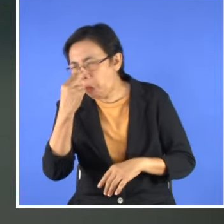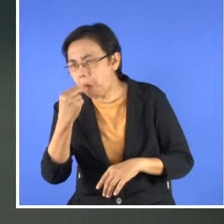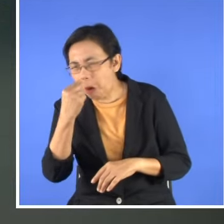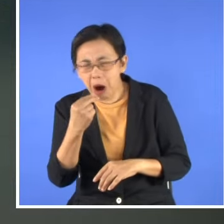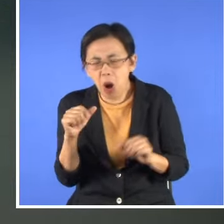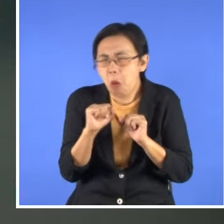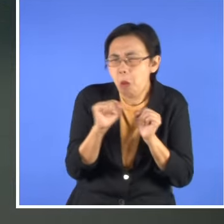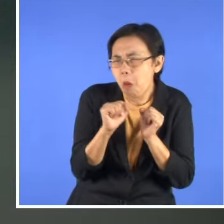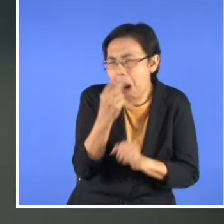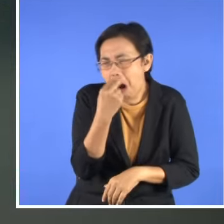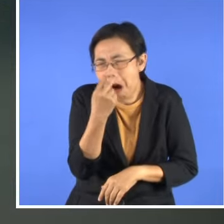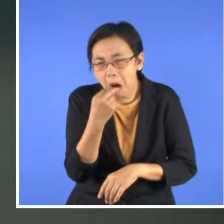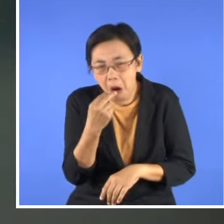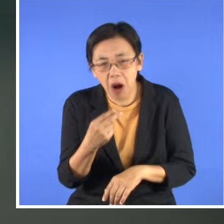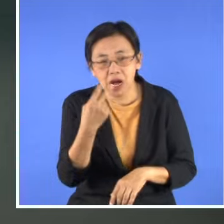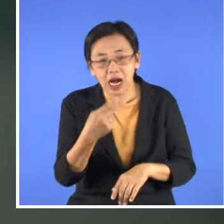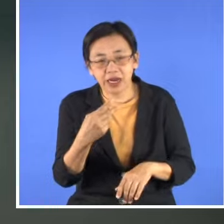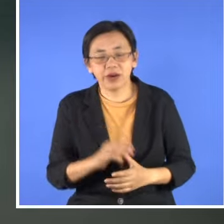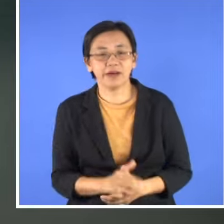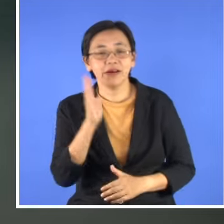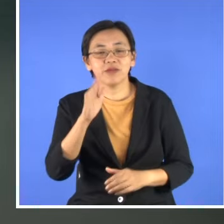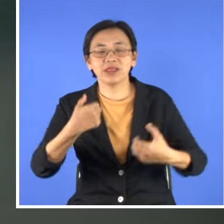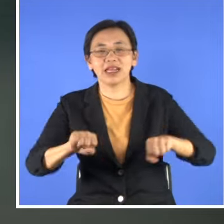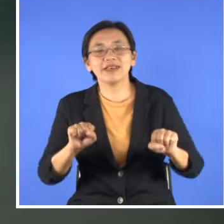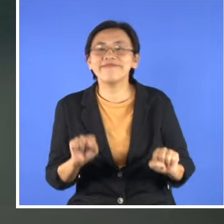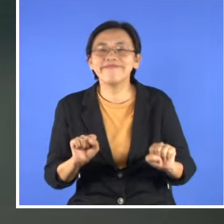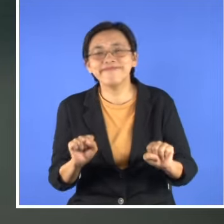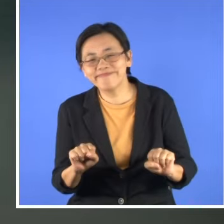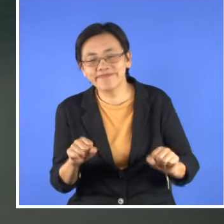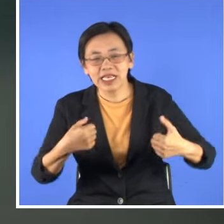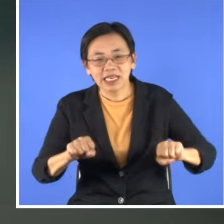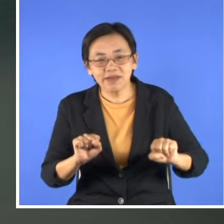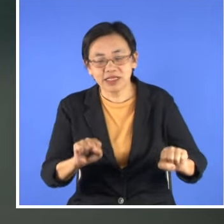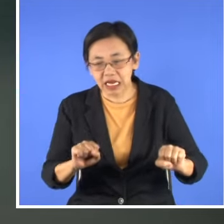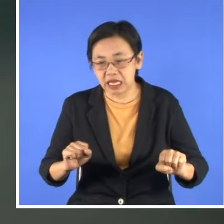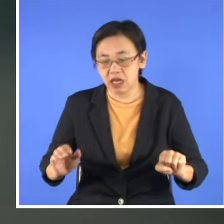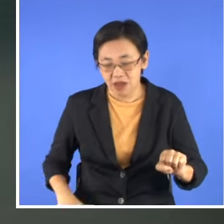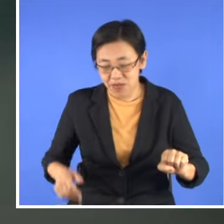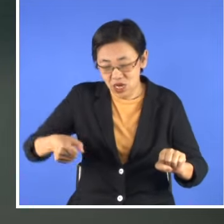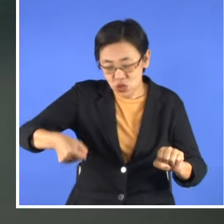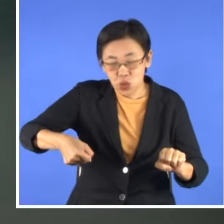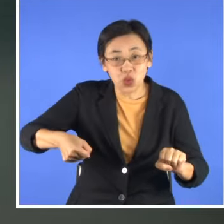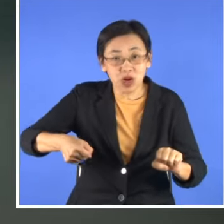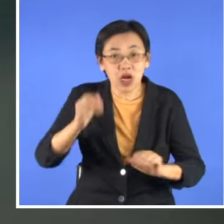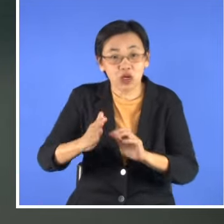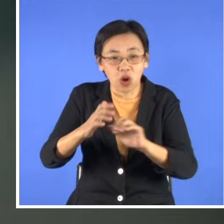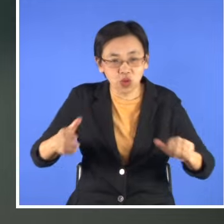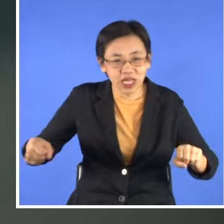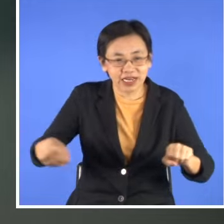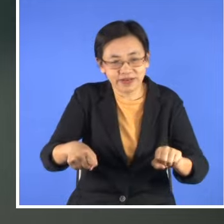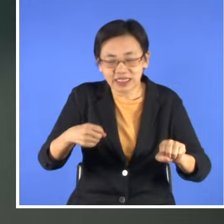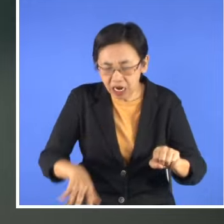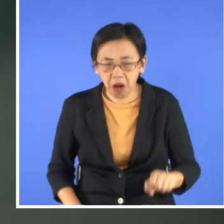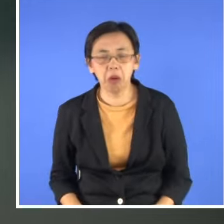ความกลัวนี่นะครับเป็นคลิปขณะที่ผู้ชายคนนี้เขาขี่มอเตอร์ไซค์นะฮะถูกลิงเนี่ยแย่งถุงทุเรียนไปกินเยาะเย้ยต่อหน้าต่อตา